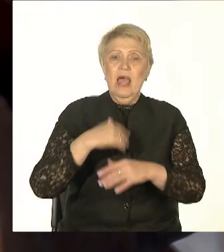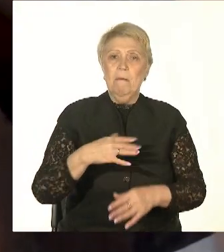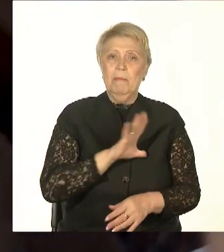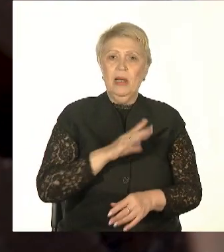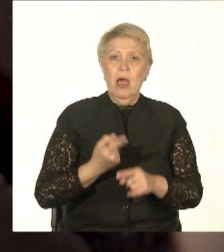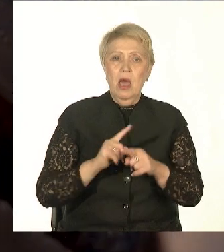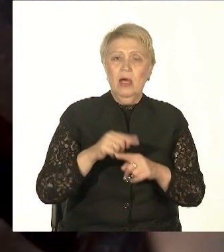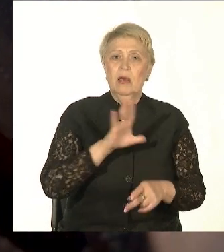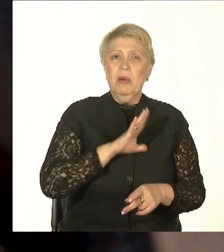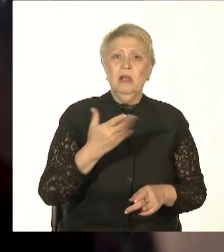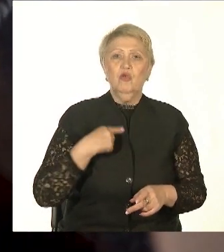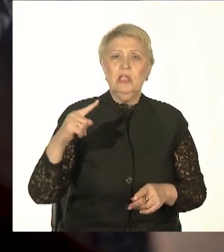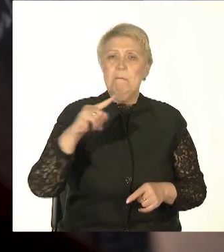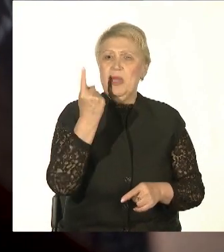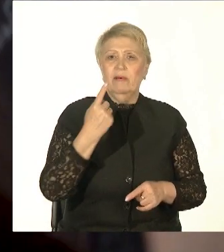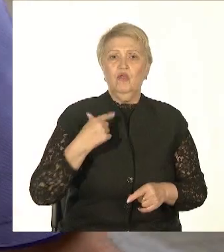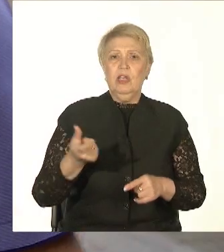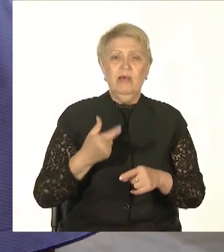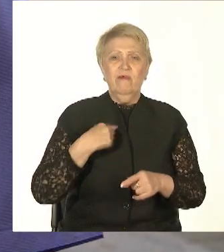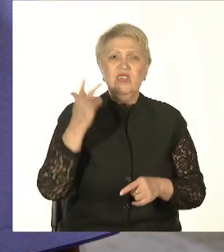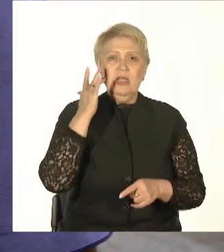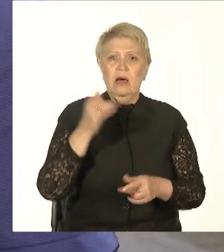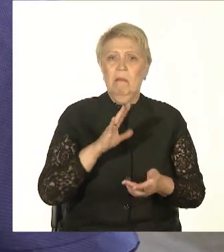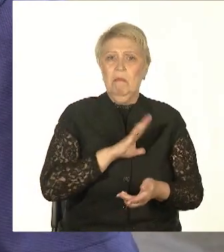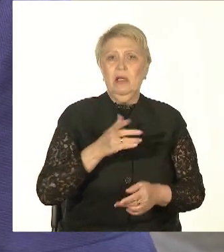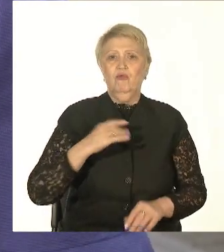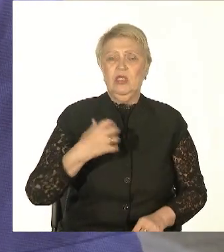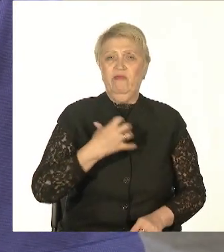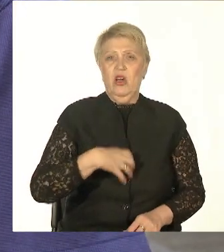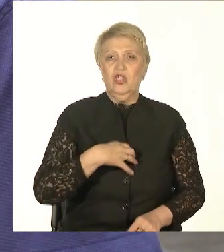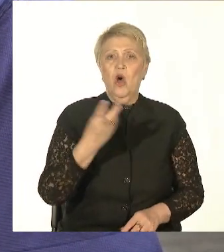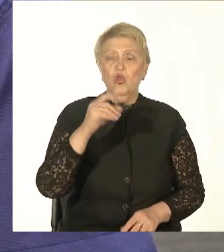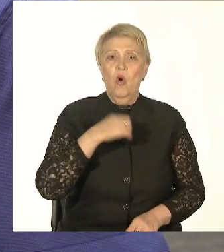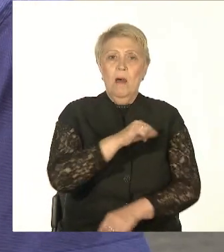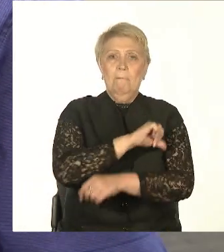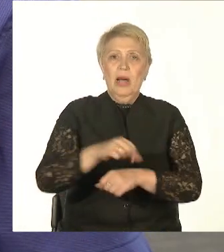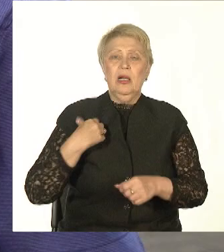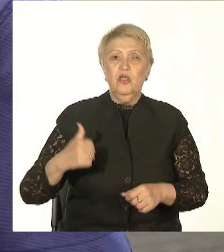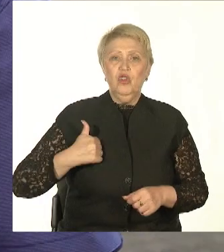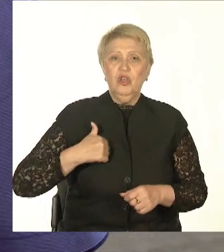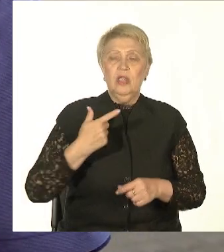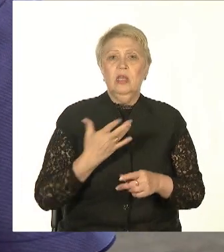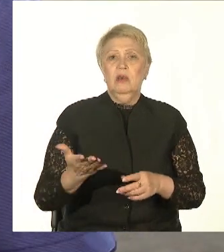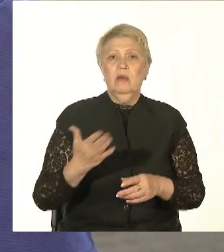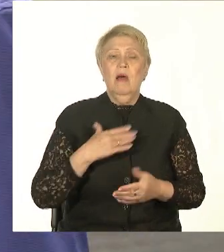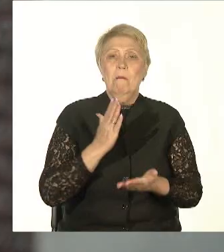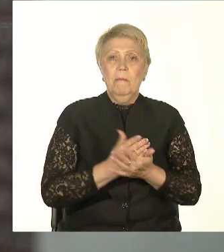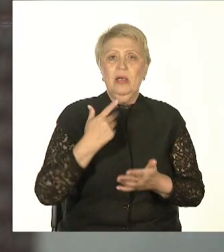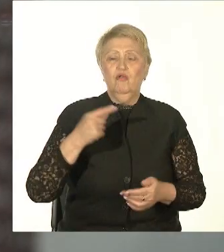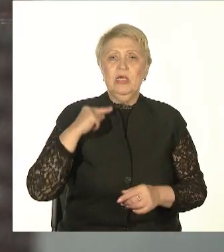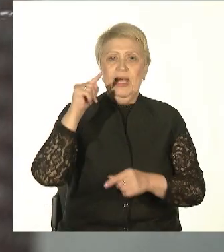Там первые были спасатели челюскинцев, там летчики. Но пограничники первые в стране. Вот были здесь, на Дальнем